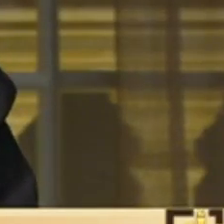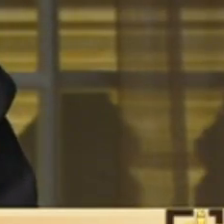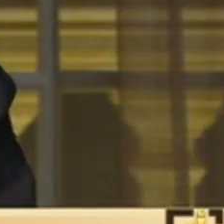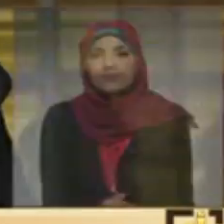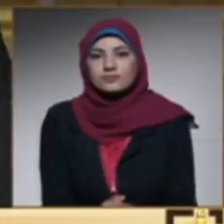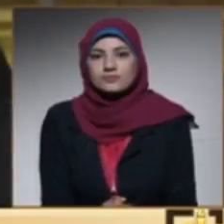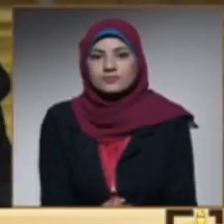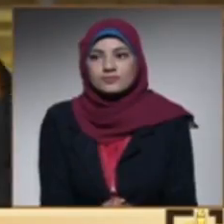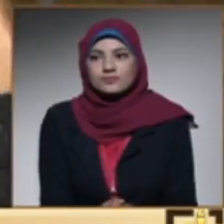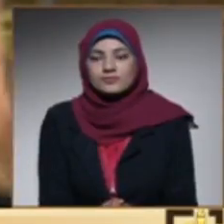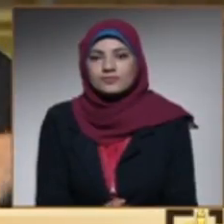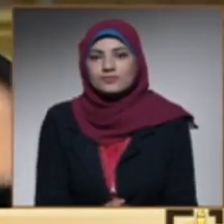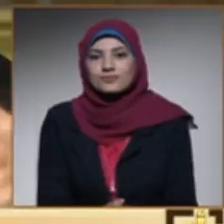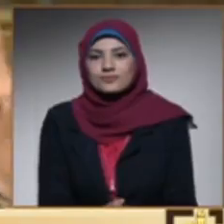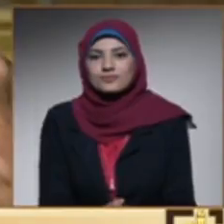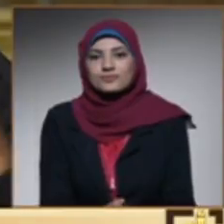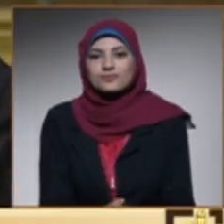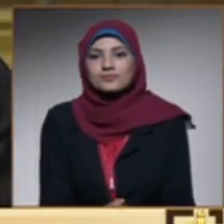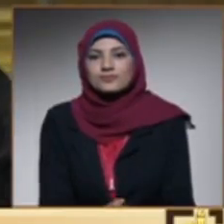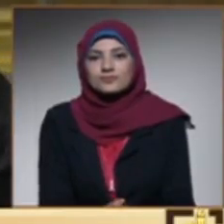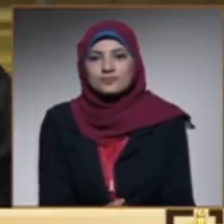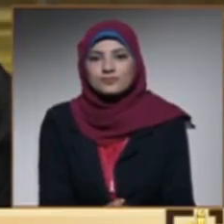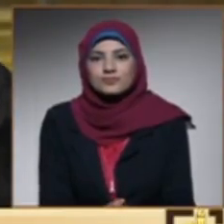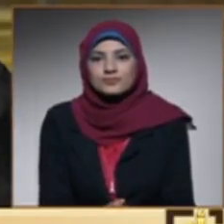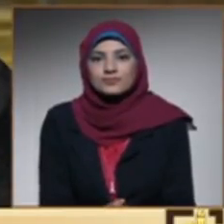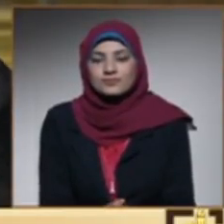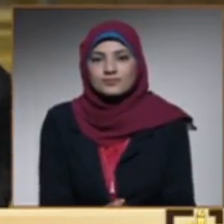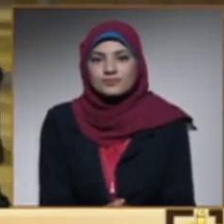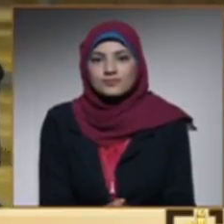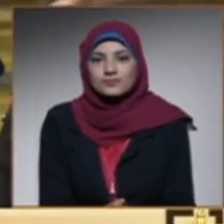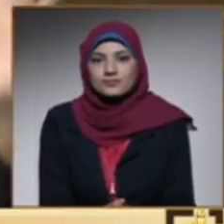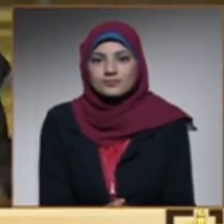عندكم صم عشان يبقى مفيش مكان. انا عايز